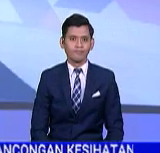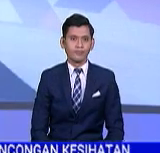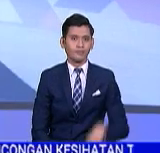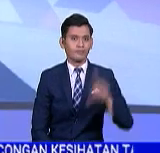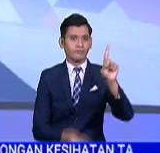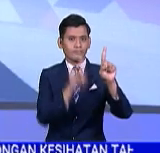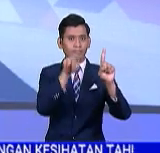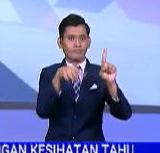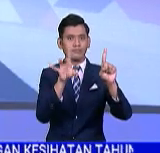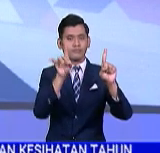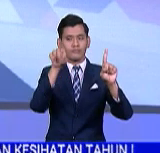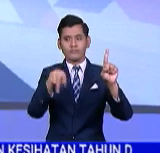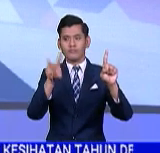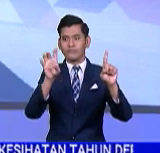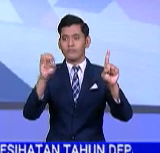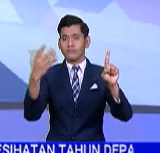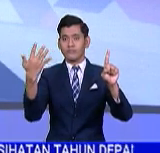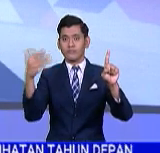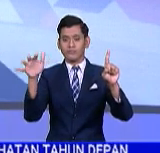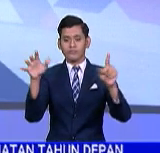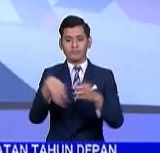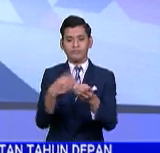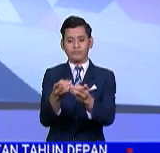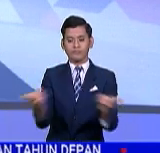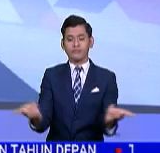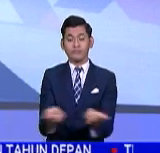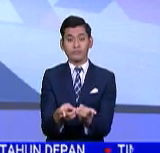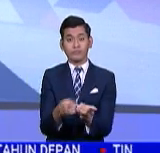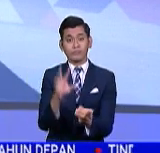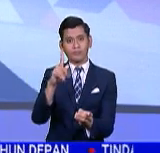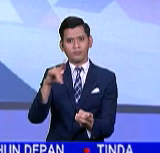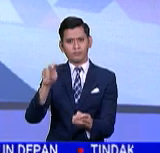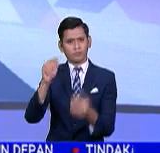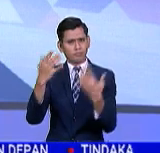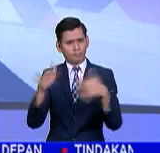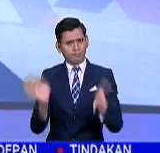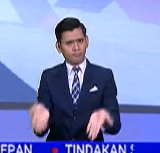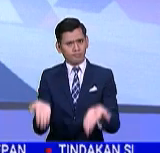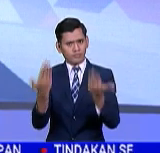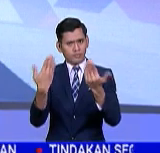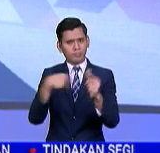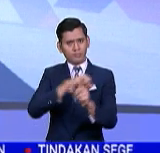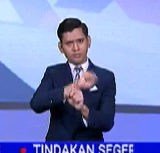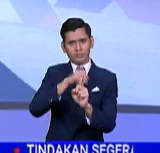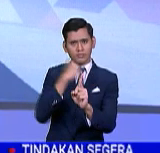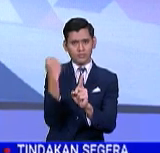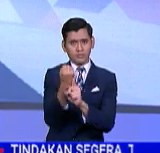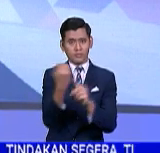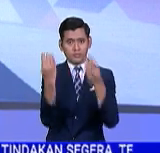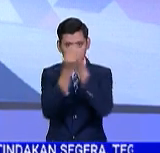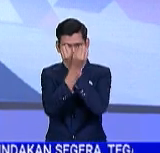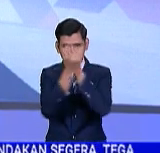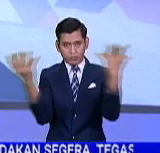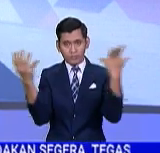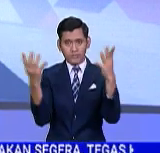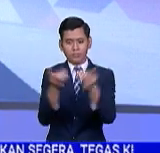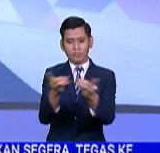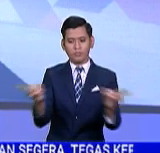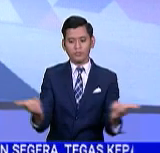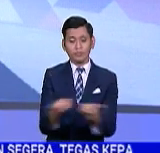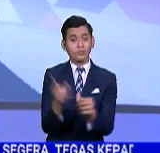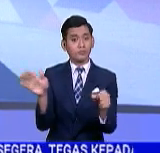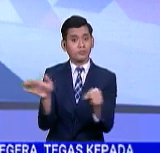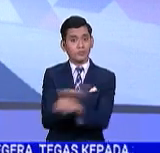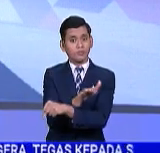Pada 1 Ogos 2015, daerah kecil Kabong telah diangkat statusnya dan diisytihar sebagai sebuah daerah